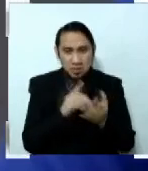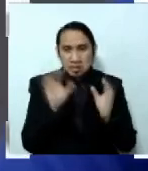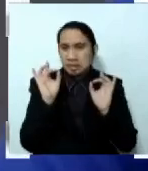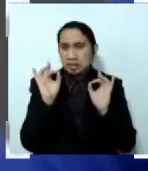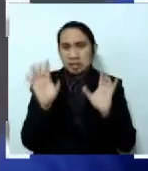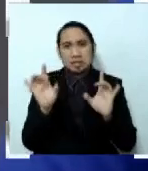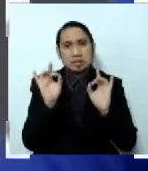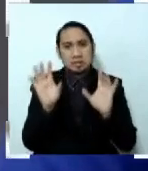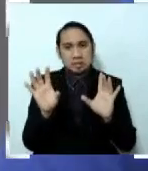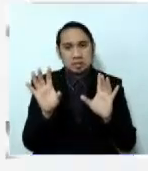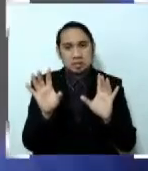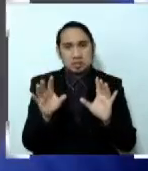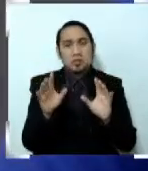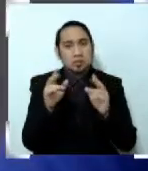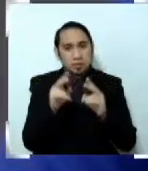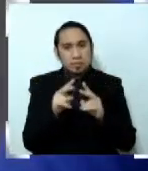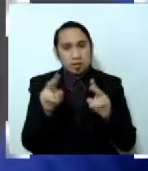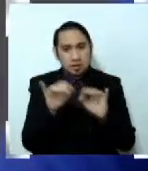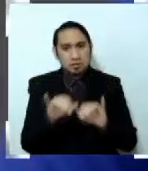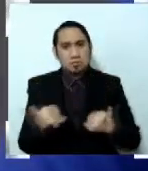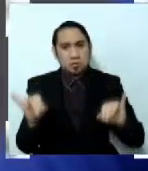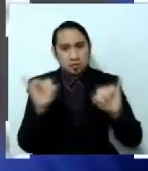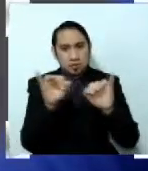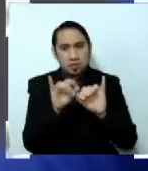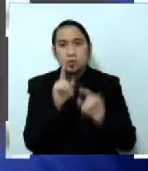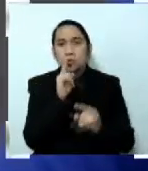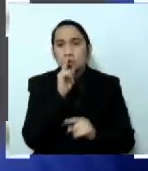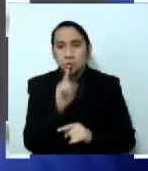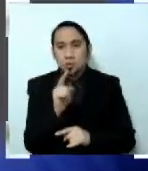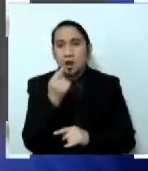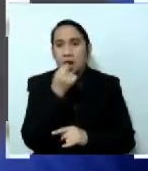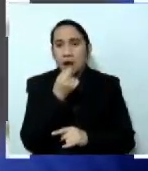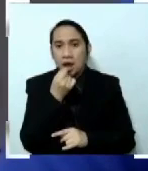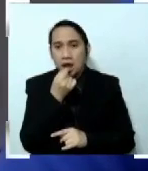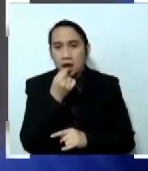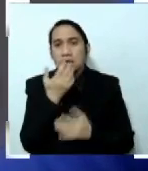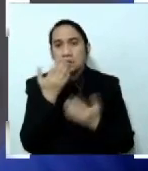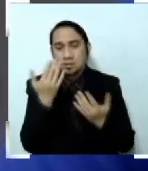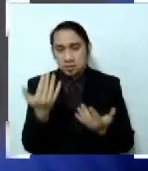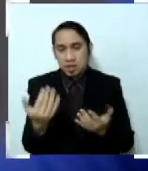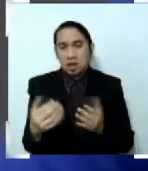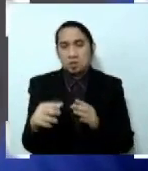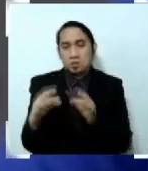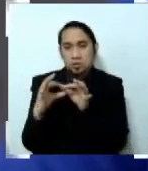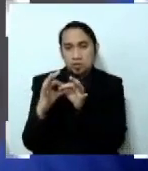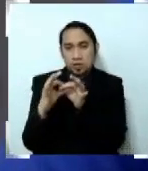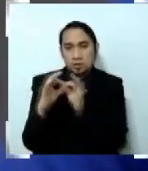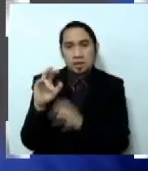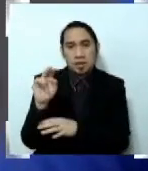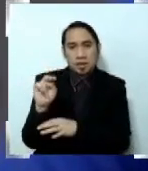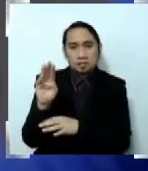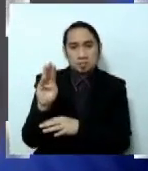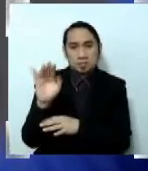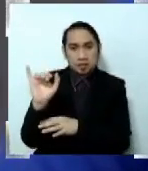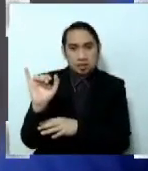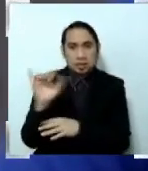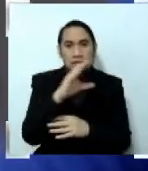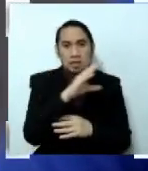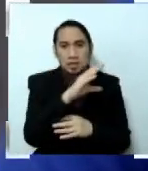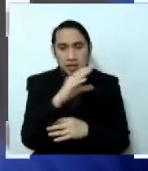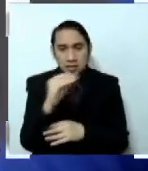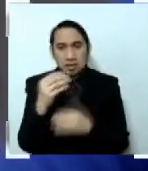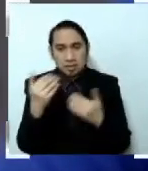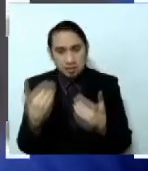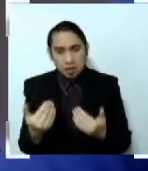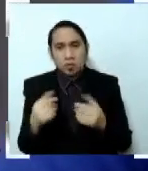po yung testing po talaga. Nakipag-ugnayan na po kami sa NBI cybercrime po, and ongoing po ang coordination po